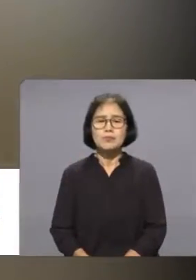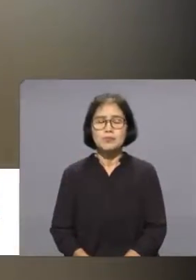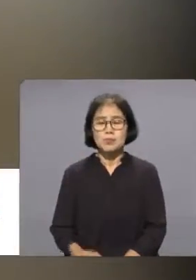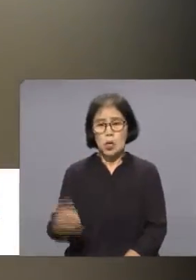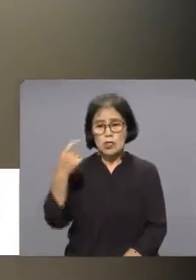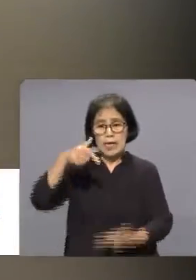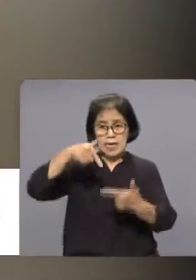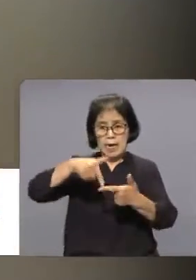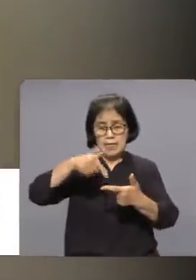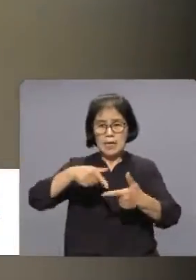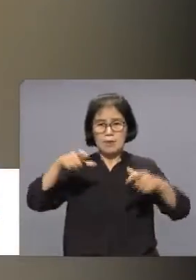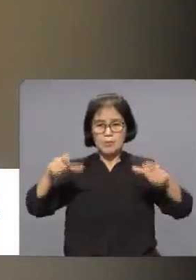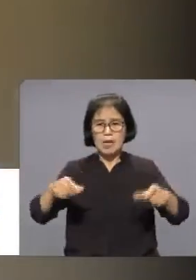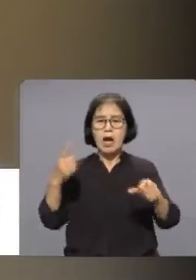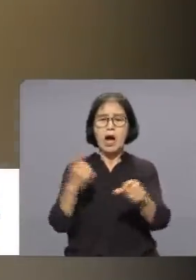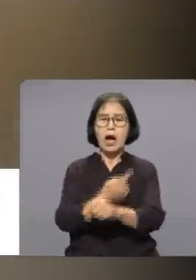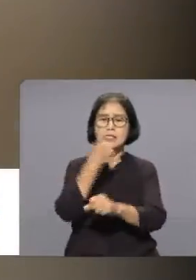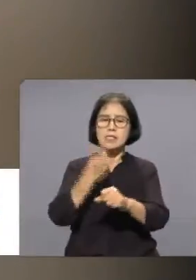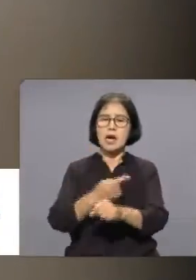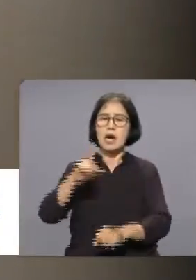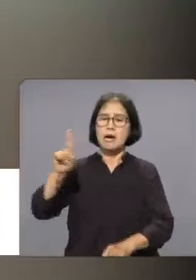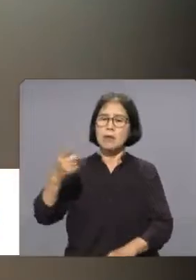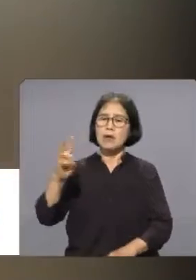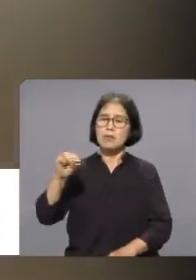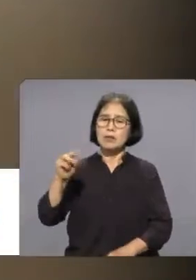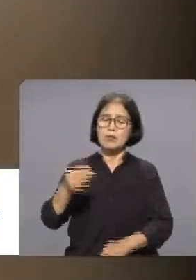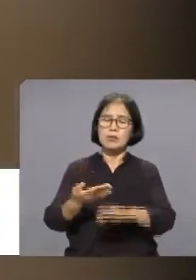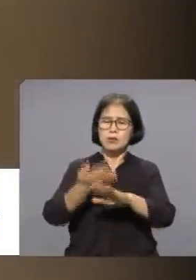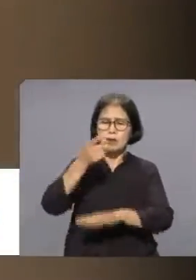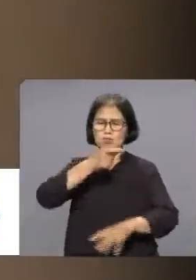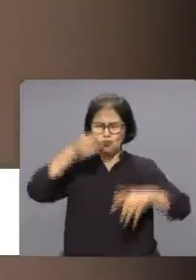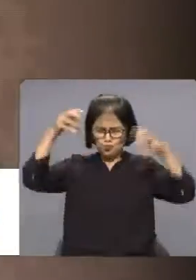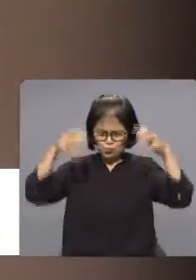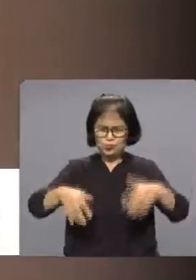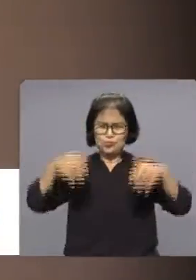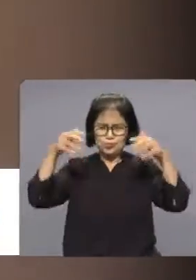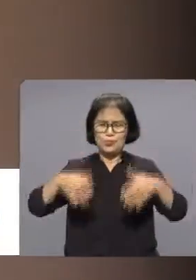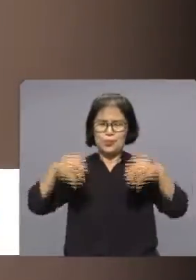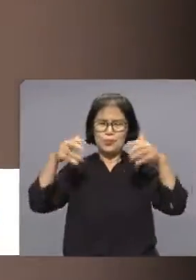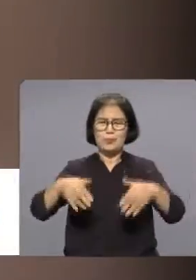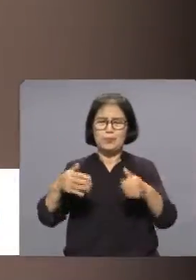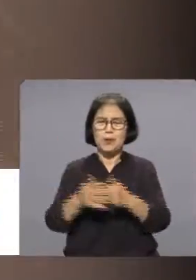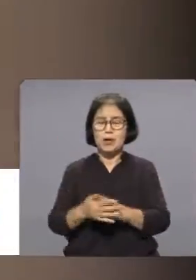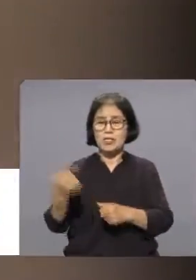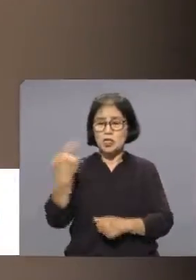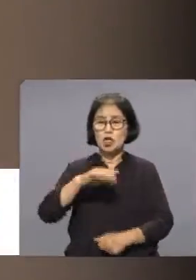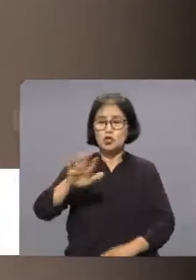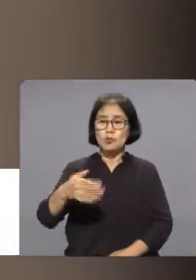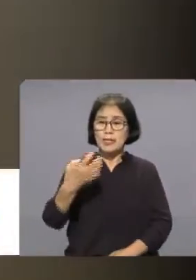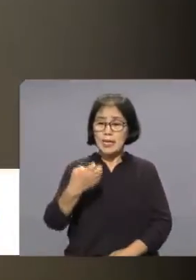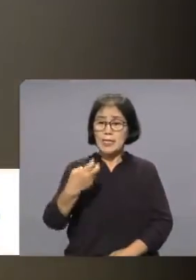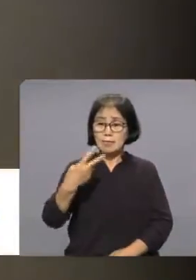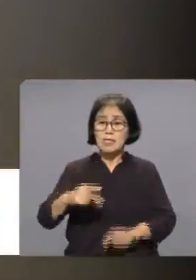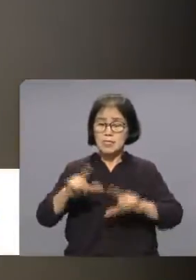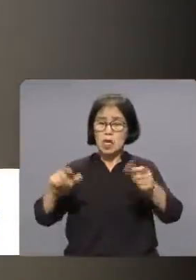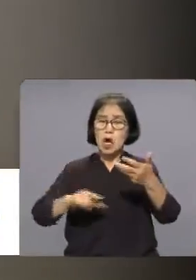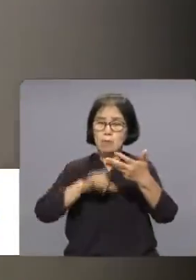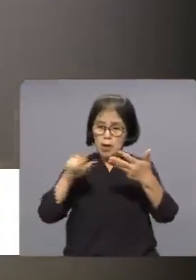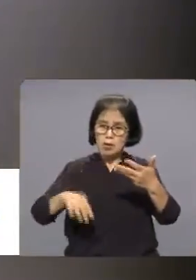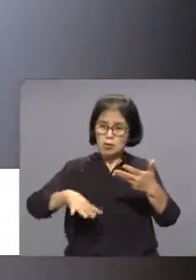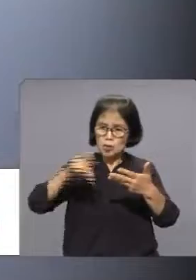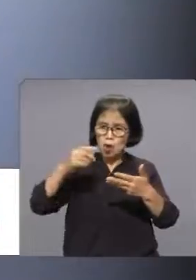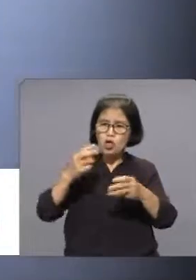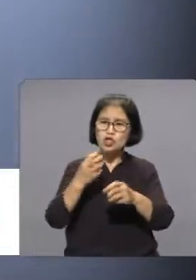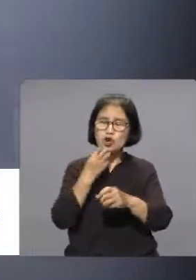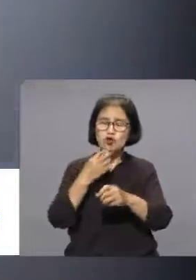어제 강남 지역에는 시간당 100mm가 넘는 폭우가 쏟아졌죠. 이는 지난 1942년 8월 초에 관측된 서울 지역